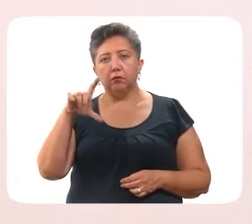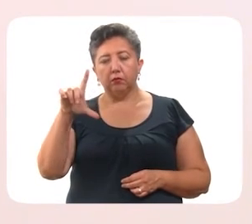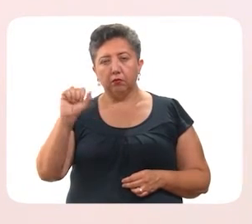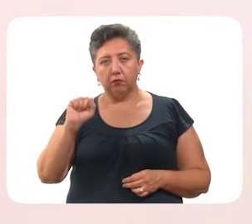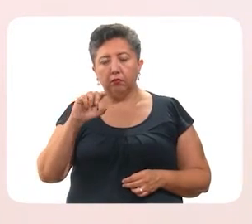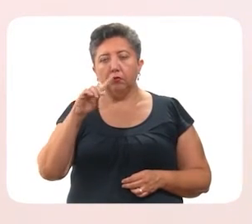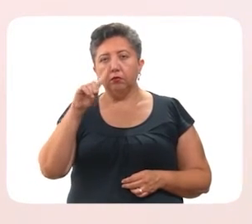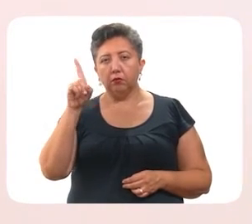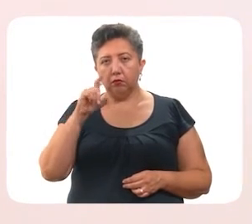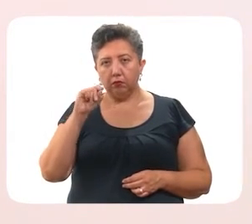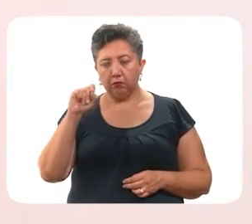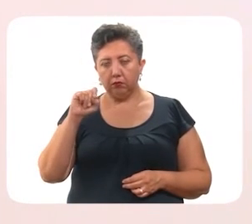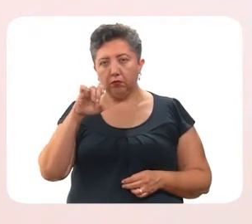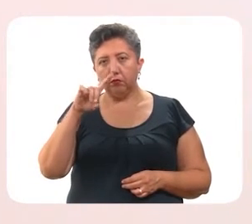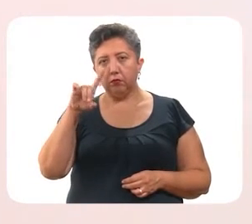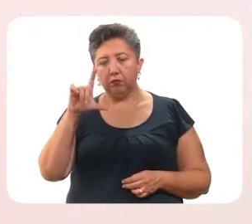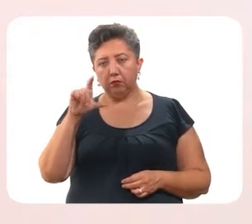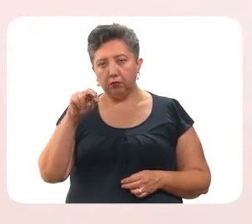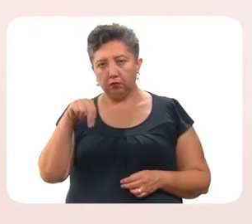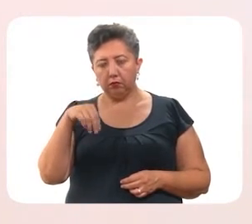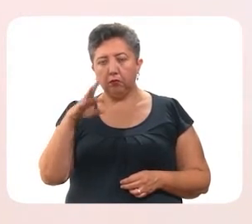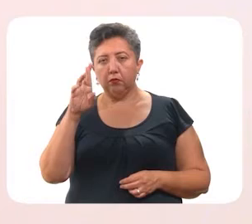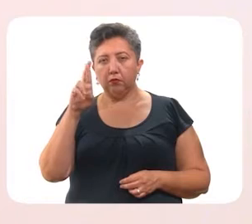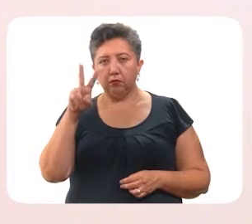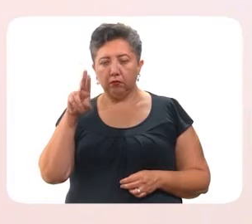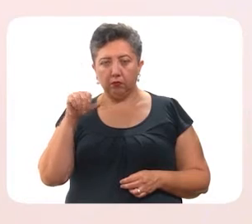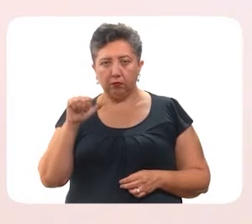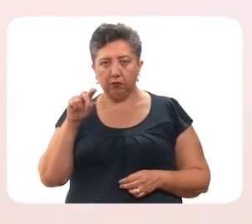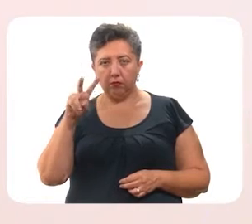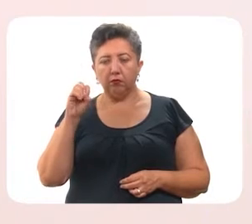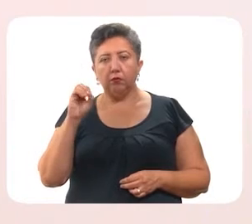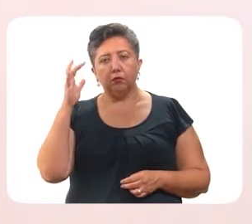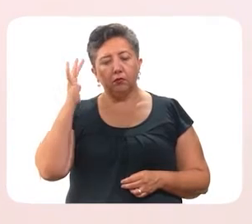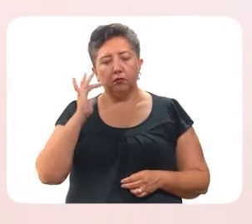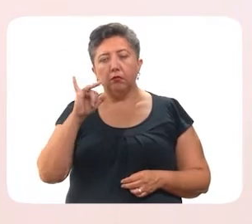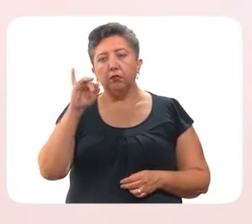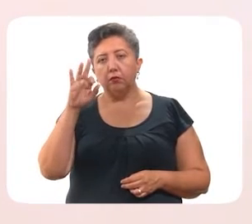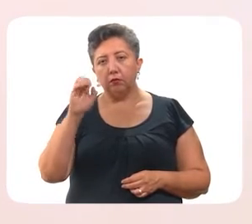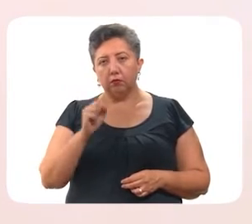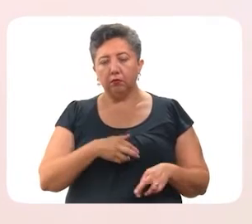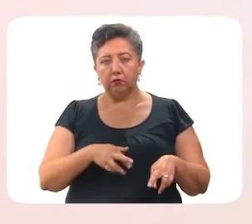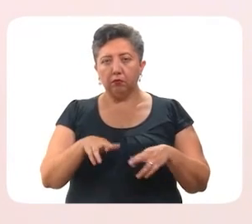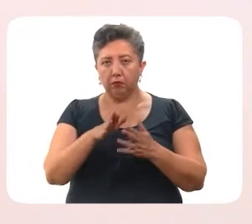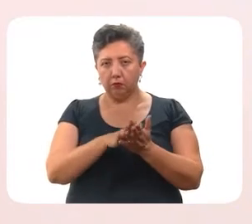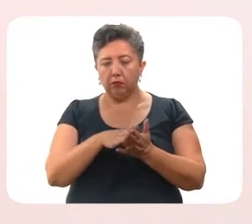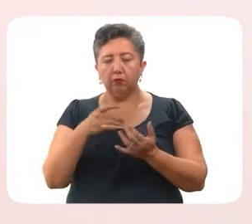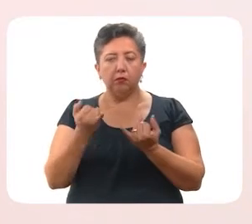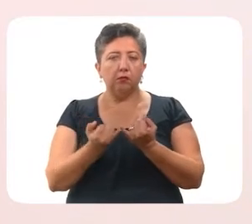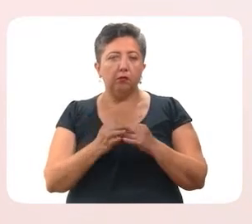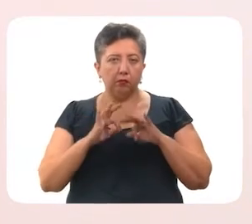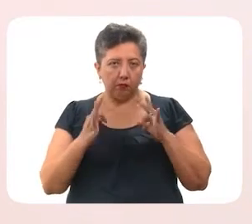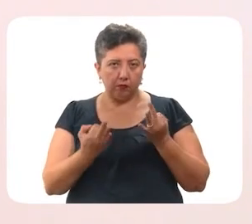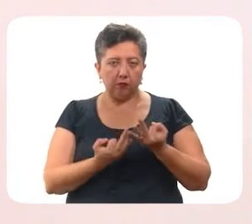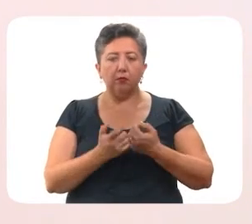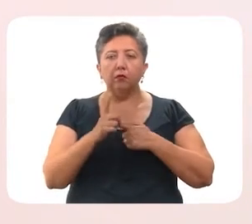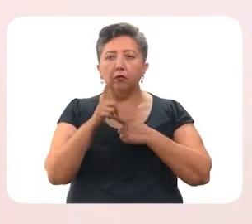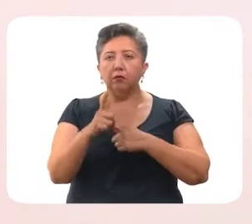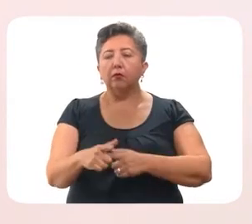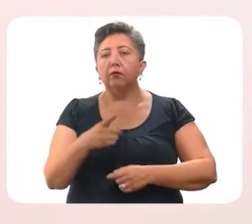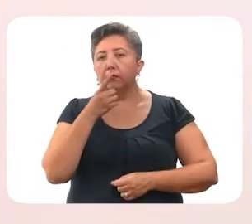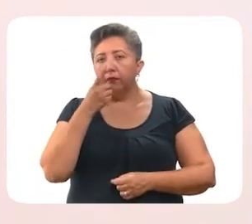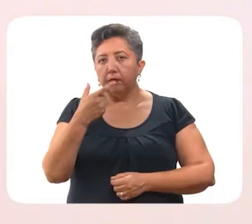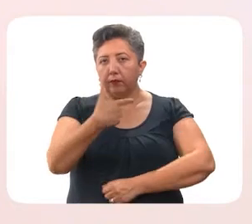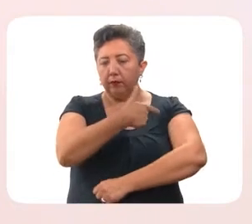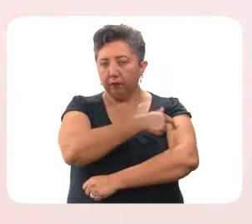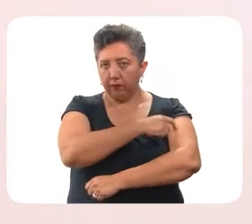Pajalt, angeshe, shmasahililka, tzabak, tex, le baku, nao, telu kalanil, tox, olal, yetel, utial, kutskabalo. Kuka, hezzele, matu pahtal, uamau,